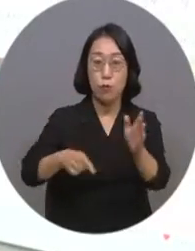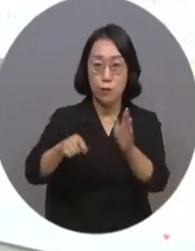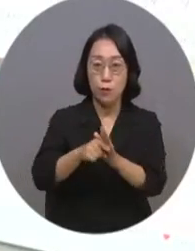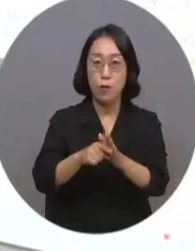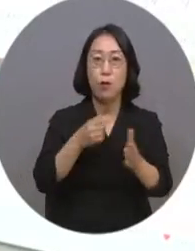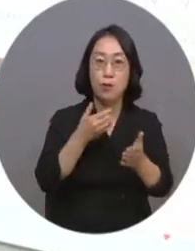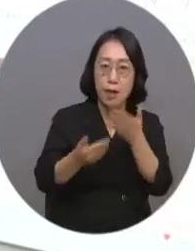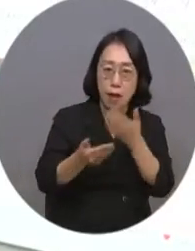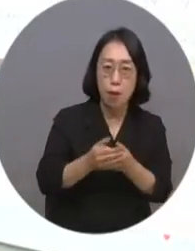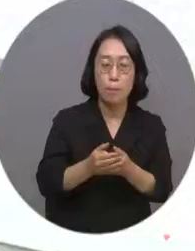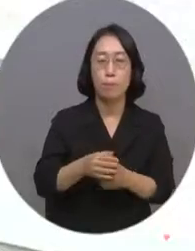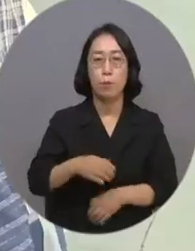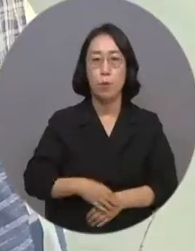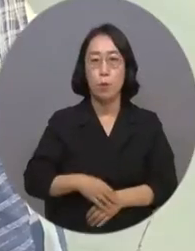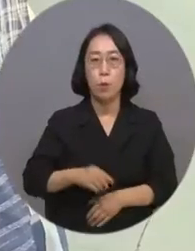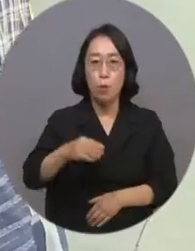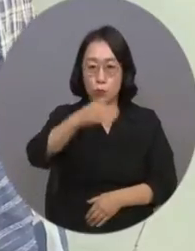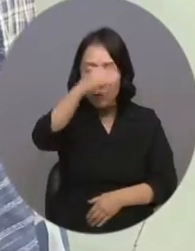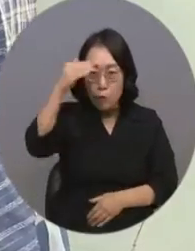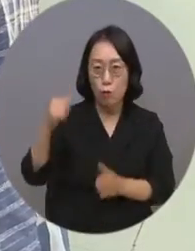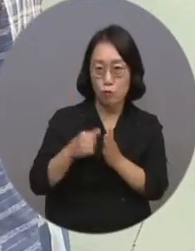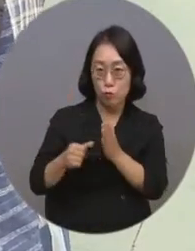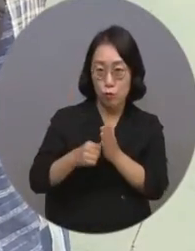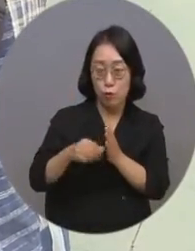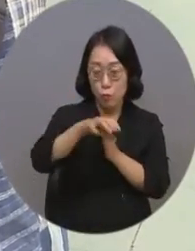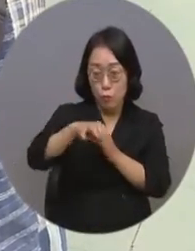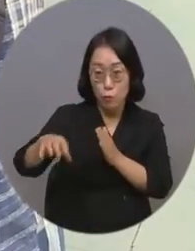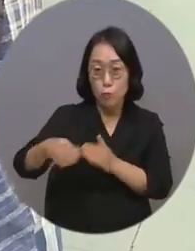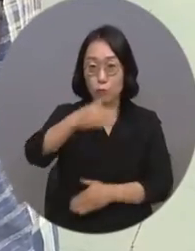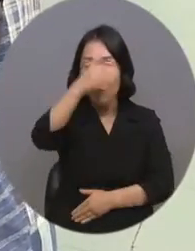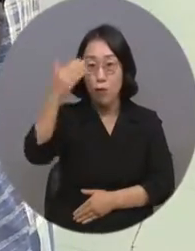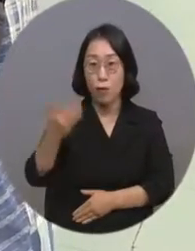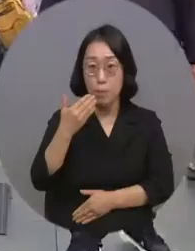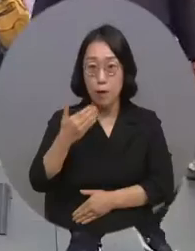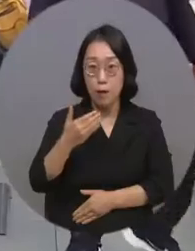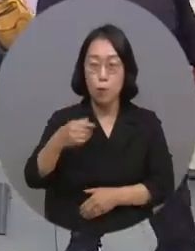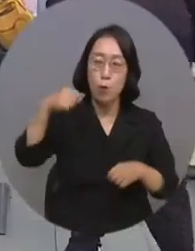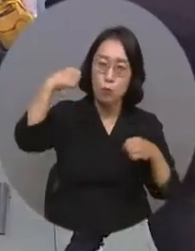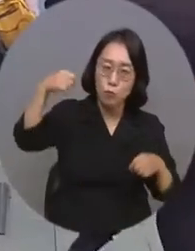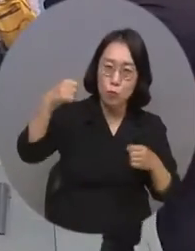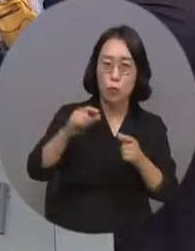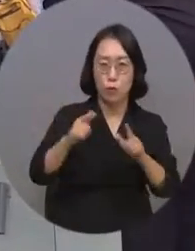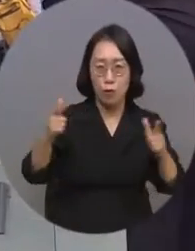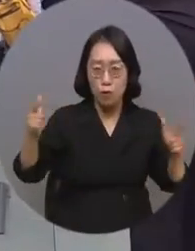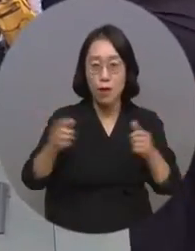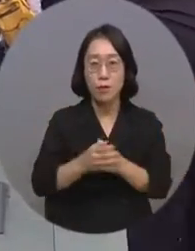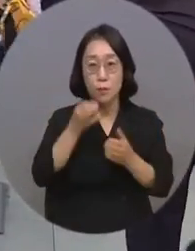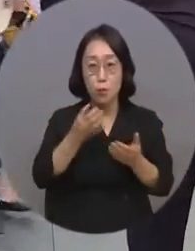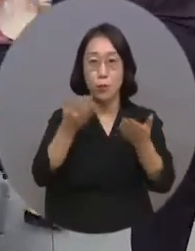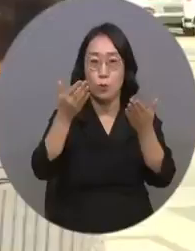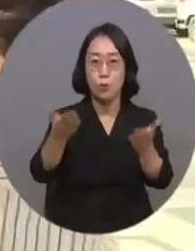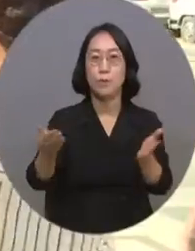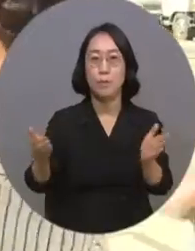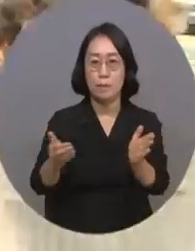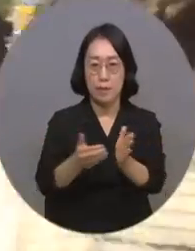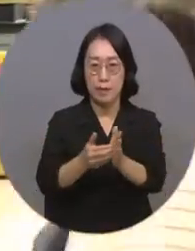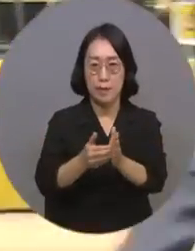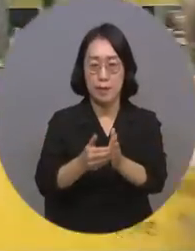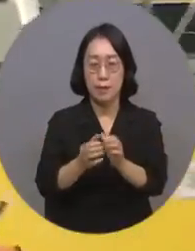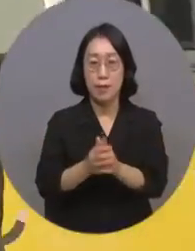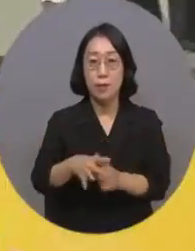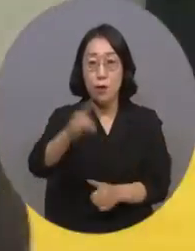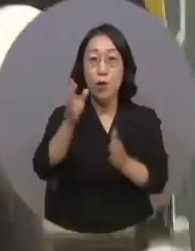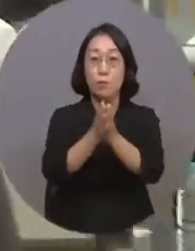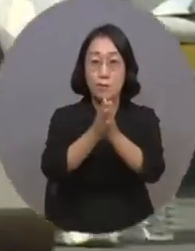비롯해 공예품 전시, 장애인과 비장애인들이 어우러져 만드는 무용 등 다채로운 행사가 펼쳐졌습니다. 행사의